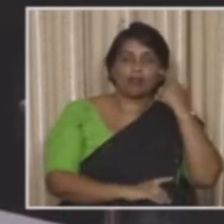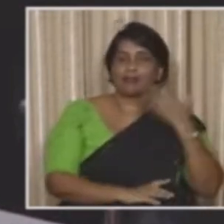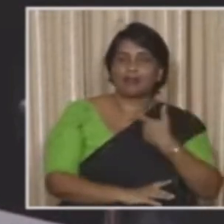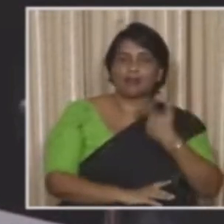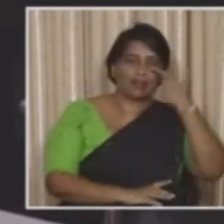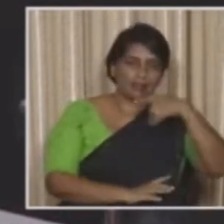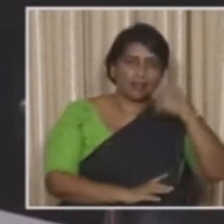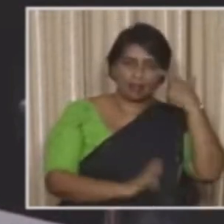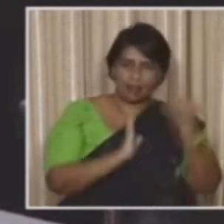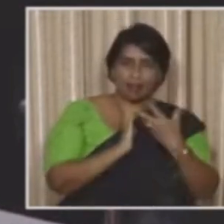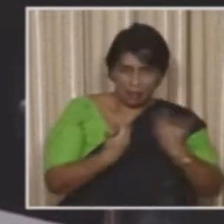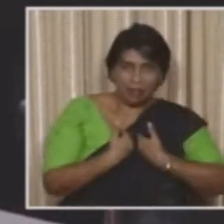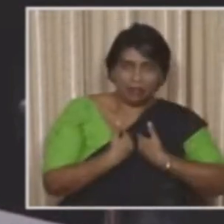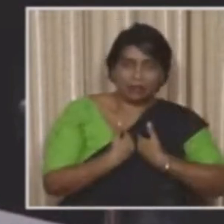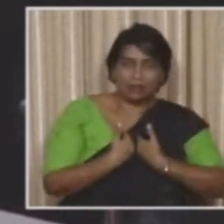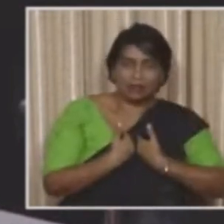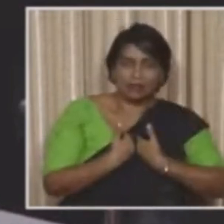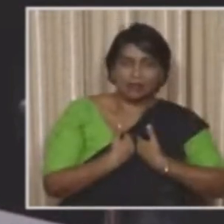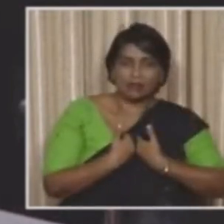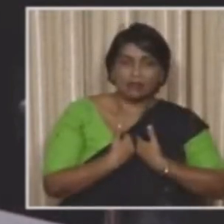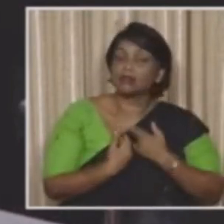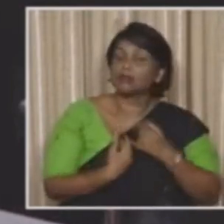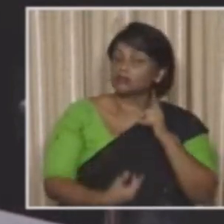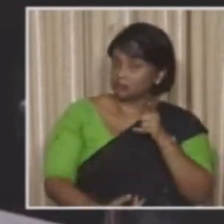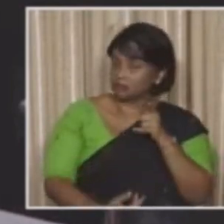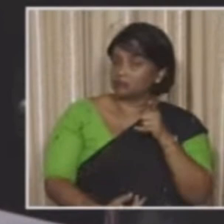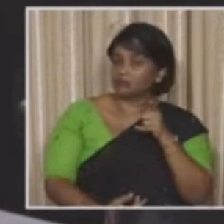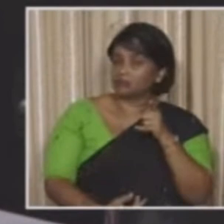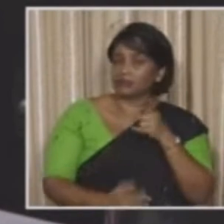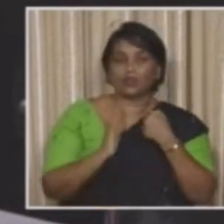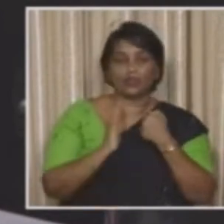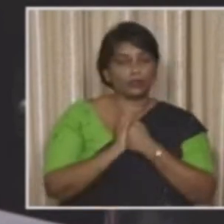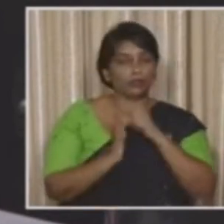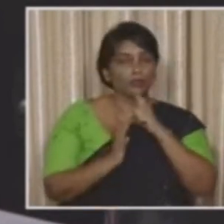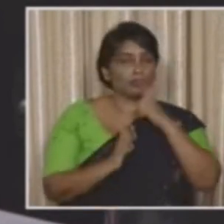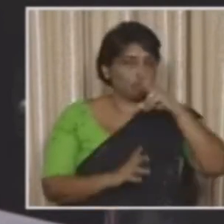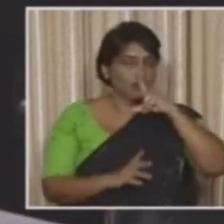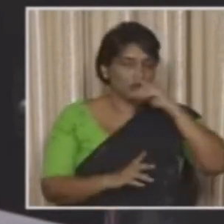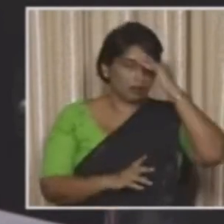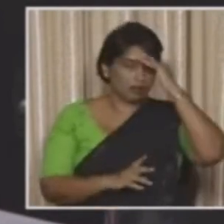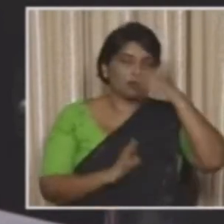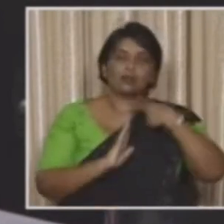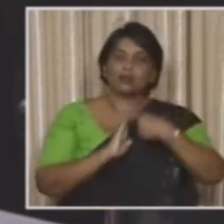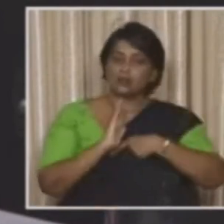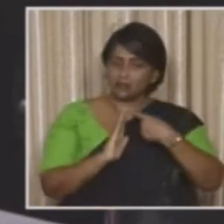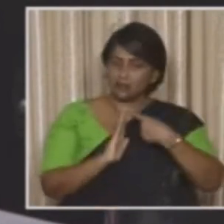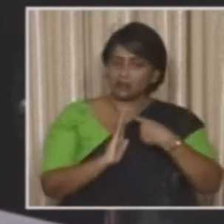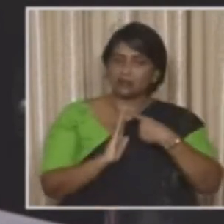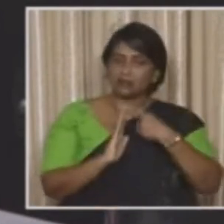තෙල් ගල්ලංගුරු මට එනිසා ගරු නියෝජක කාර්යකතුමනි